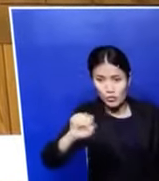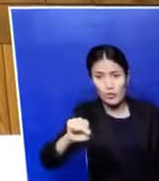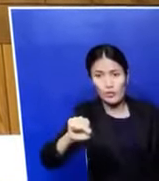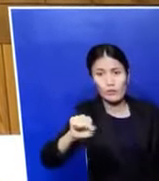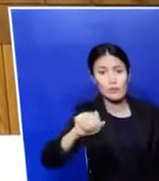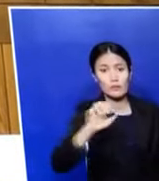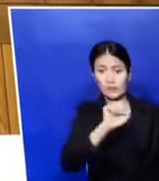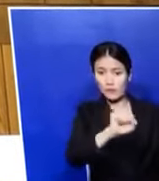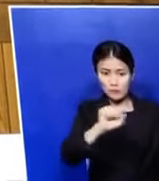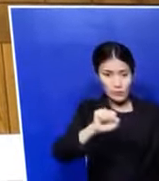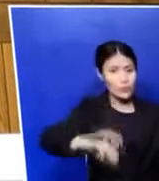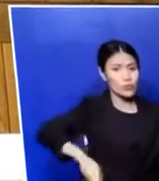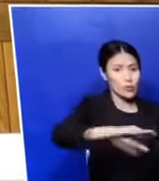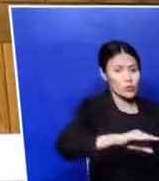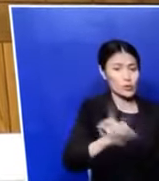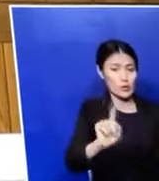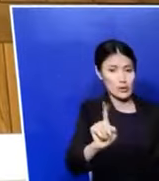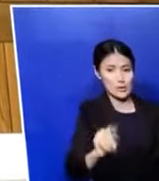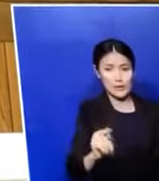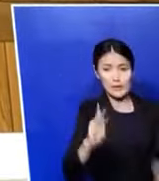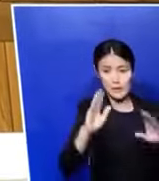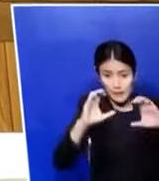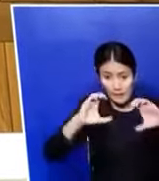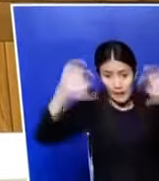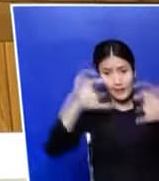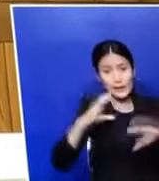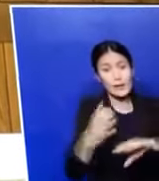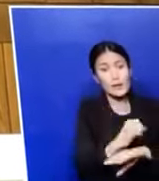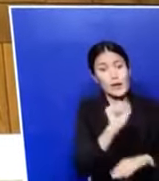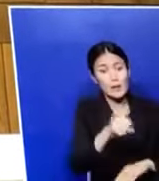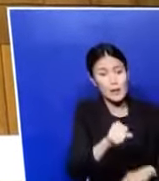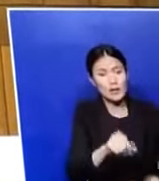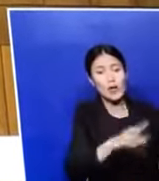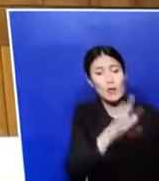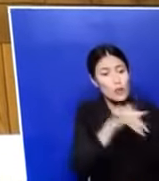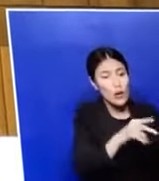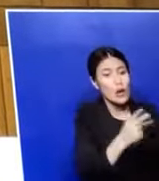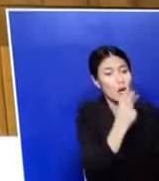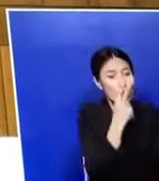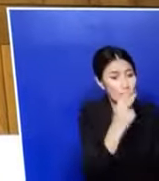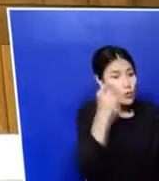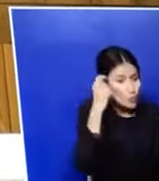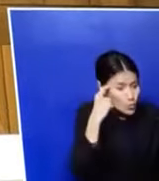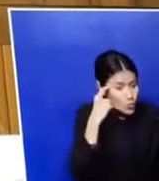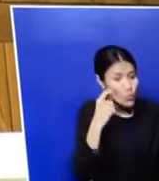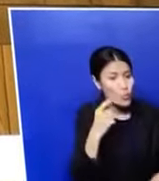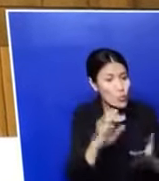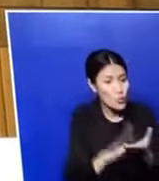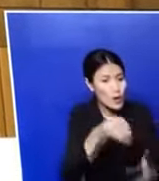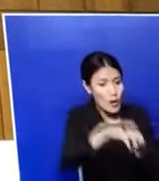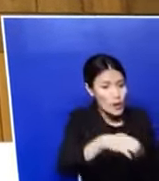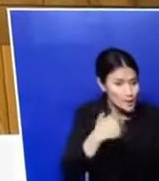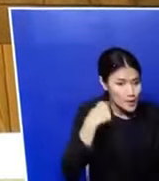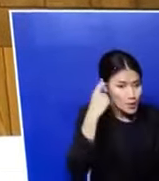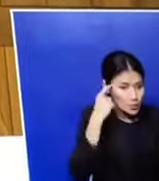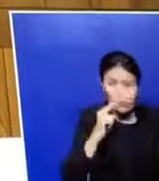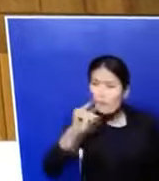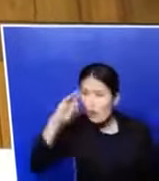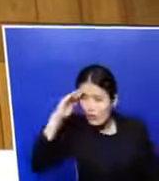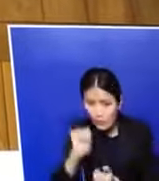งเกียรติเนี่ยท่านเป็นฐานะข้าราชการการเมืองเหมือนกันเมื่อท่านรู้ท่านต้องแจ้งความท่านปล่อยปละเลยไม่ได้ท่านมาพูด